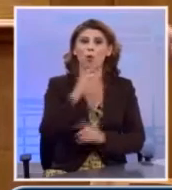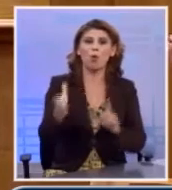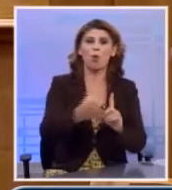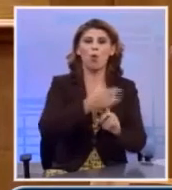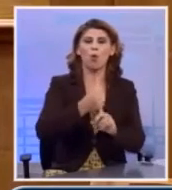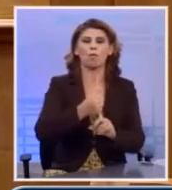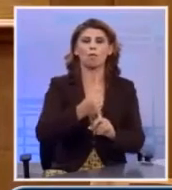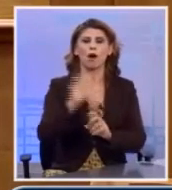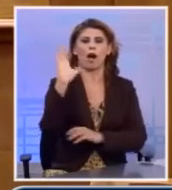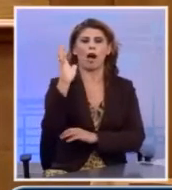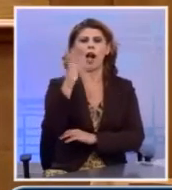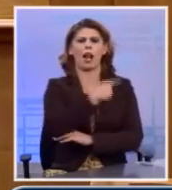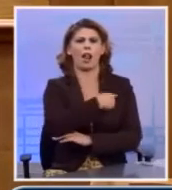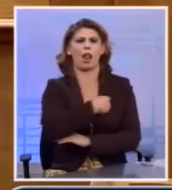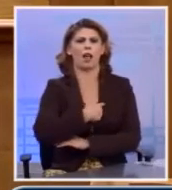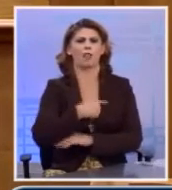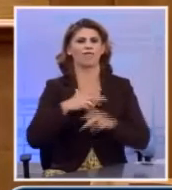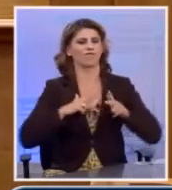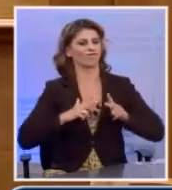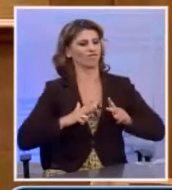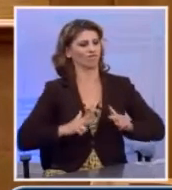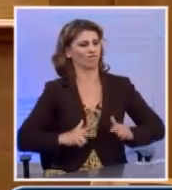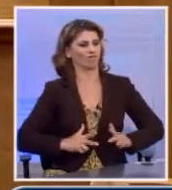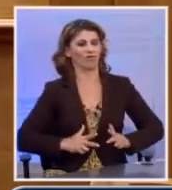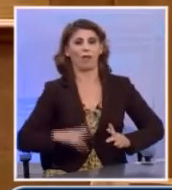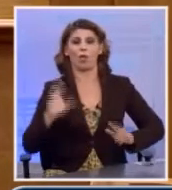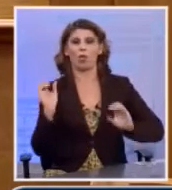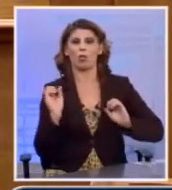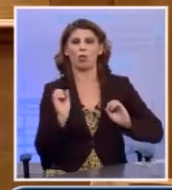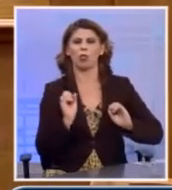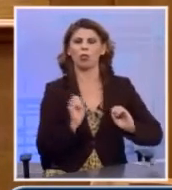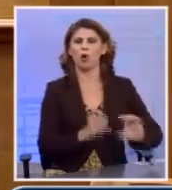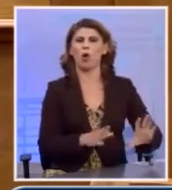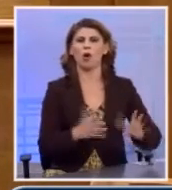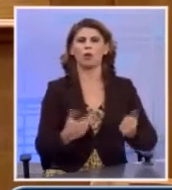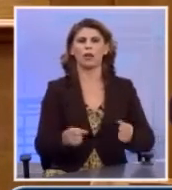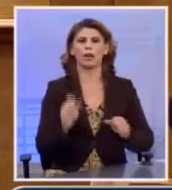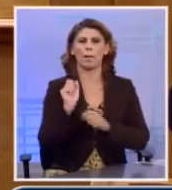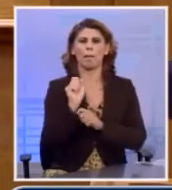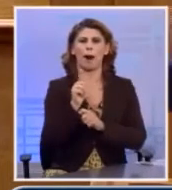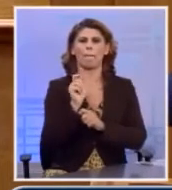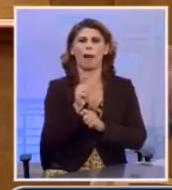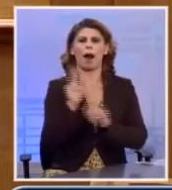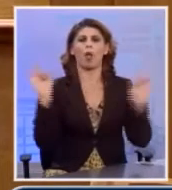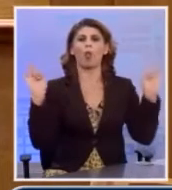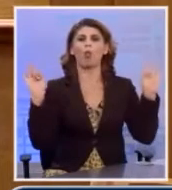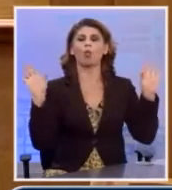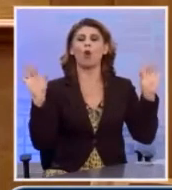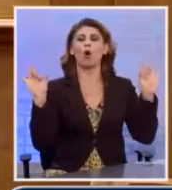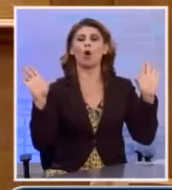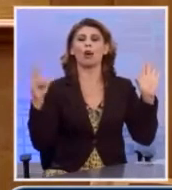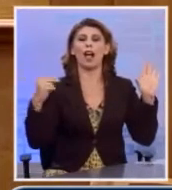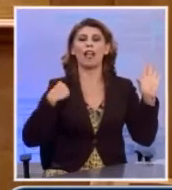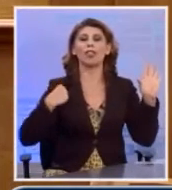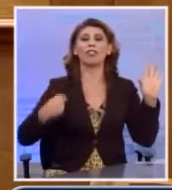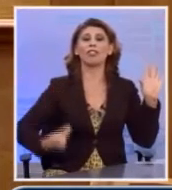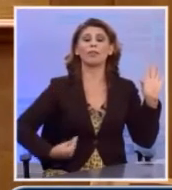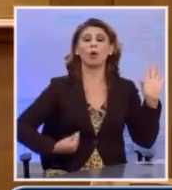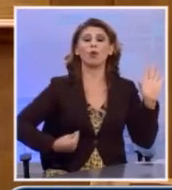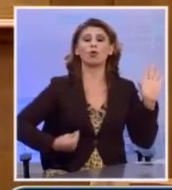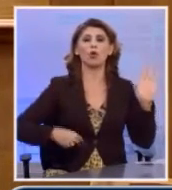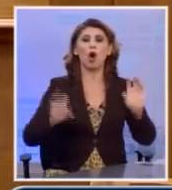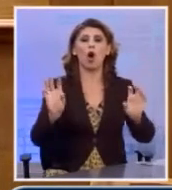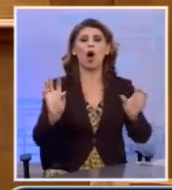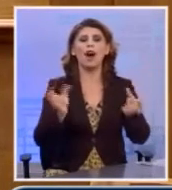και τους καναλάρχες ευχαριστημένους, χαρίζοντάς τους το δικαίωμα να εκπέμπουν δωρεάν στο δημόσιο φάσμα των